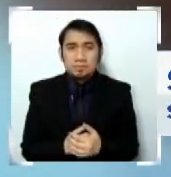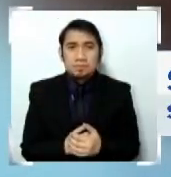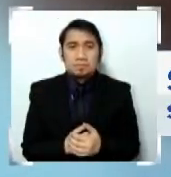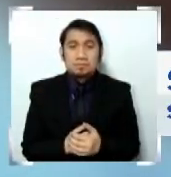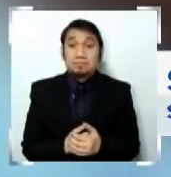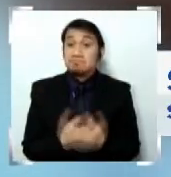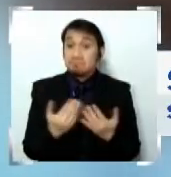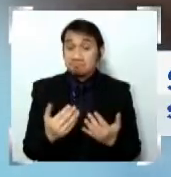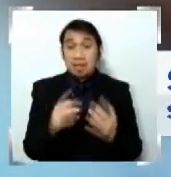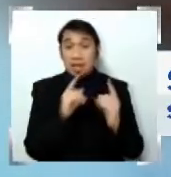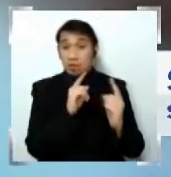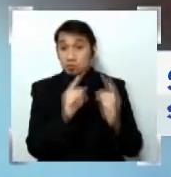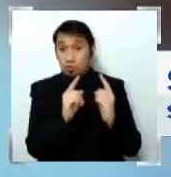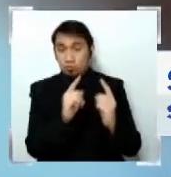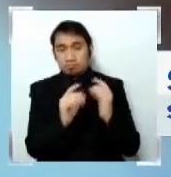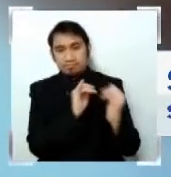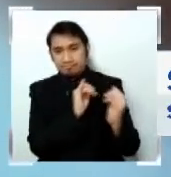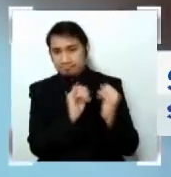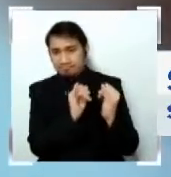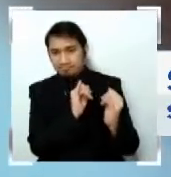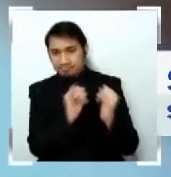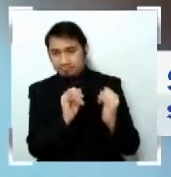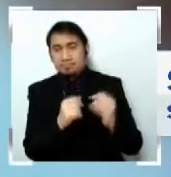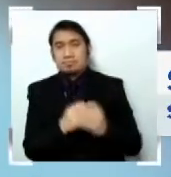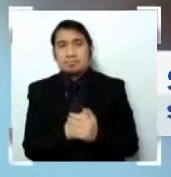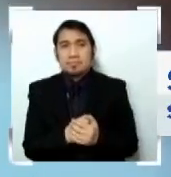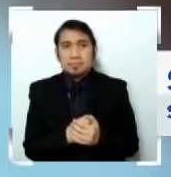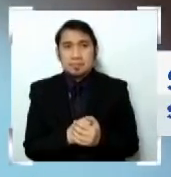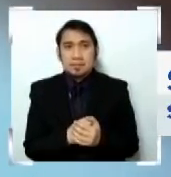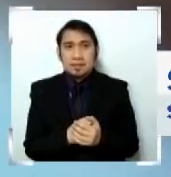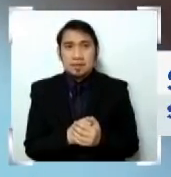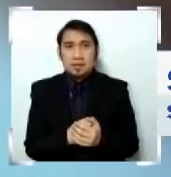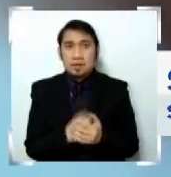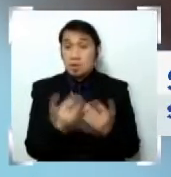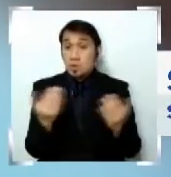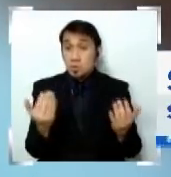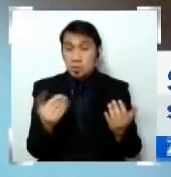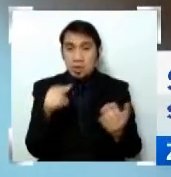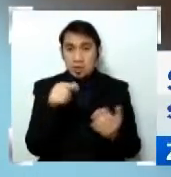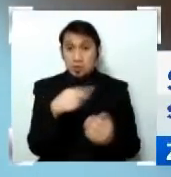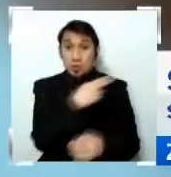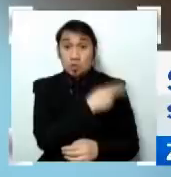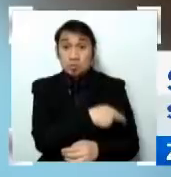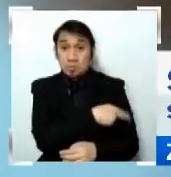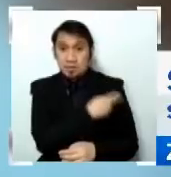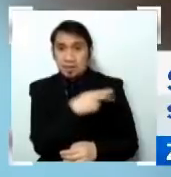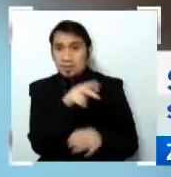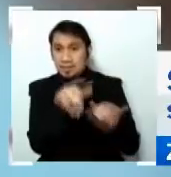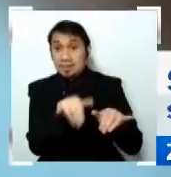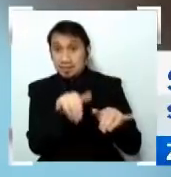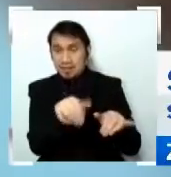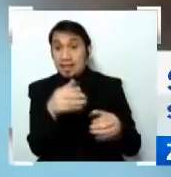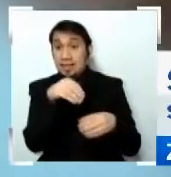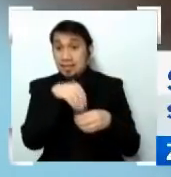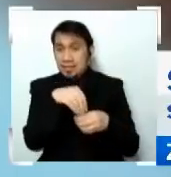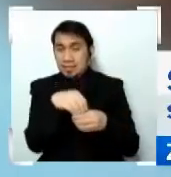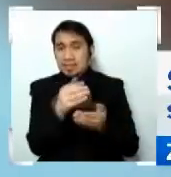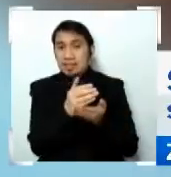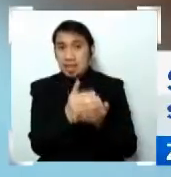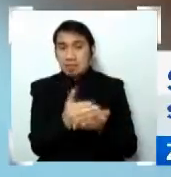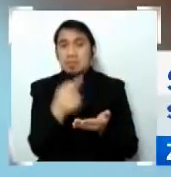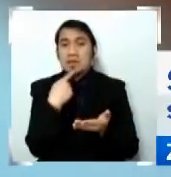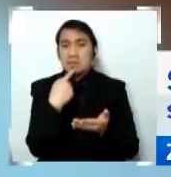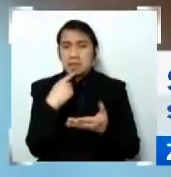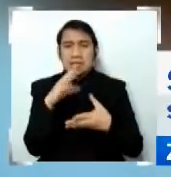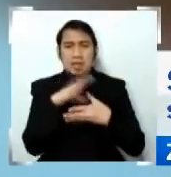Nakausap siya ng aming kasamang si Marisol Abdurrahman sa Camp Navarro General Hospital sa Zamboanga City. Kwento niya, nakaligtas